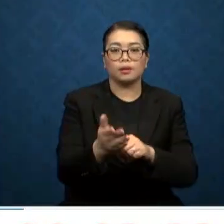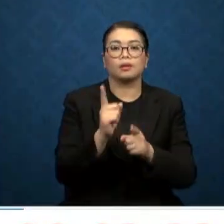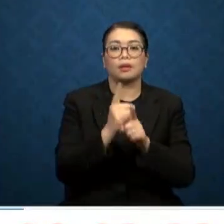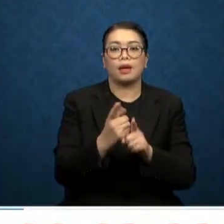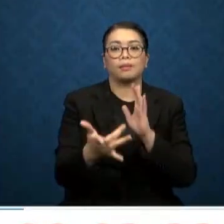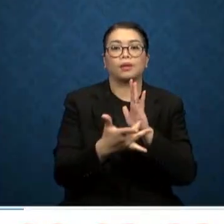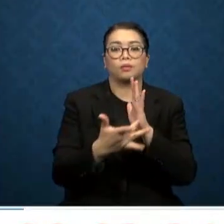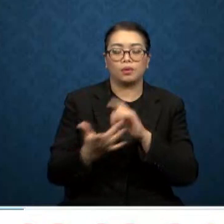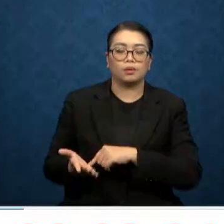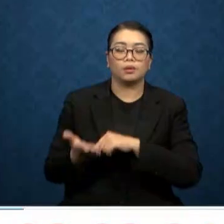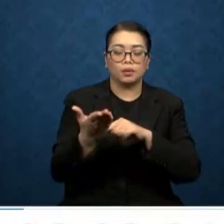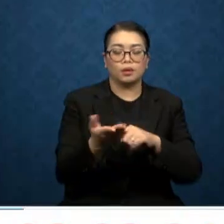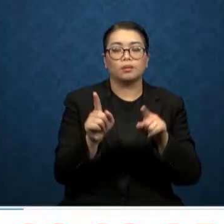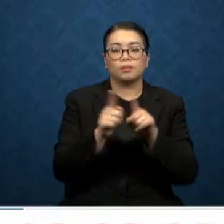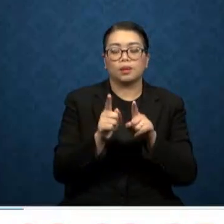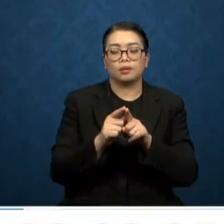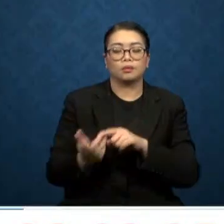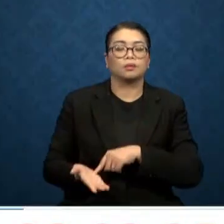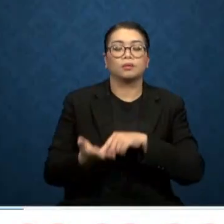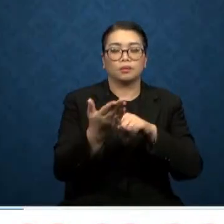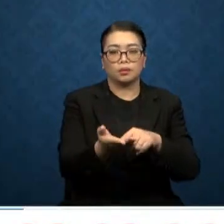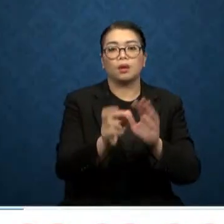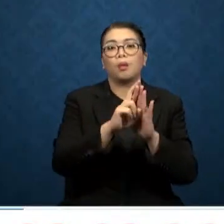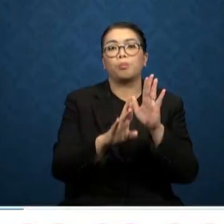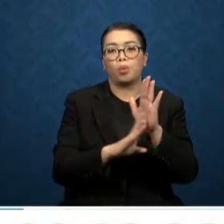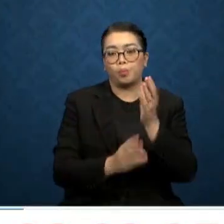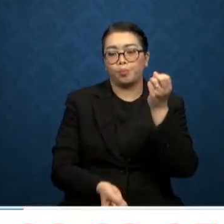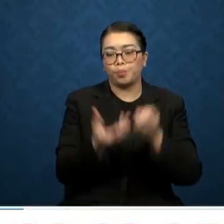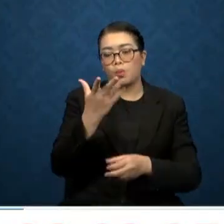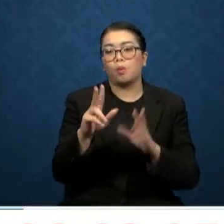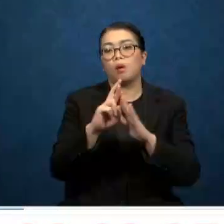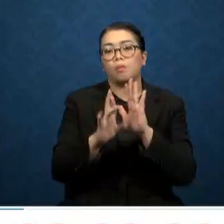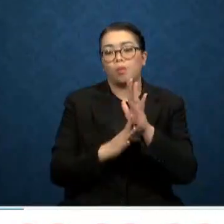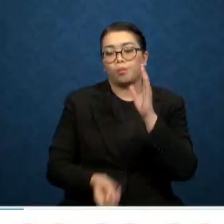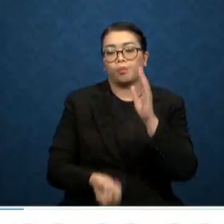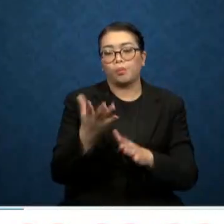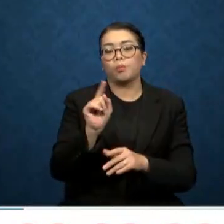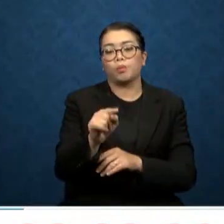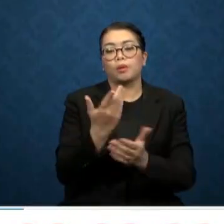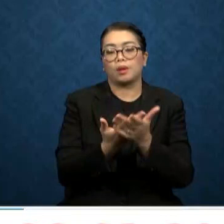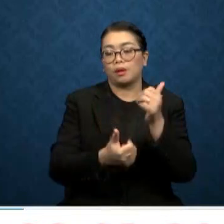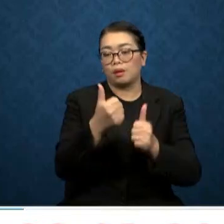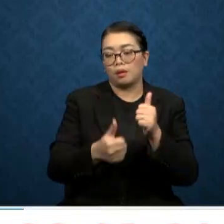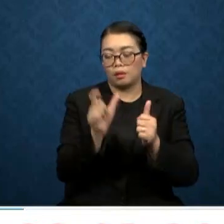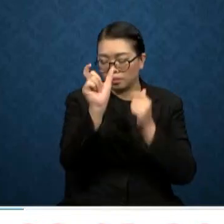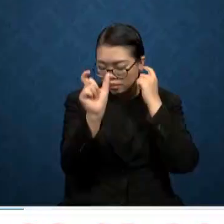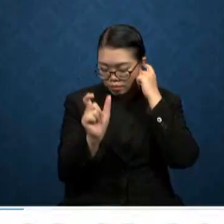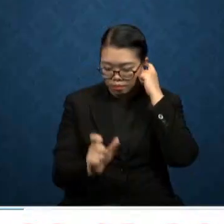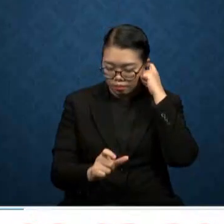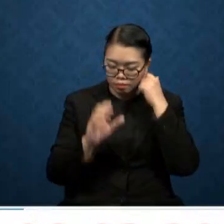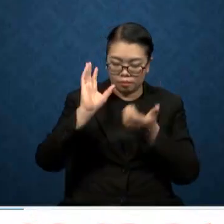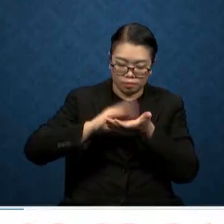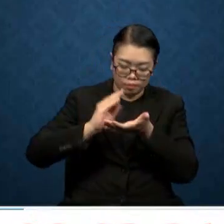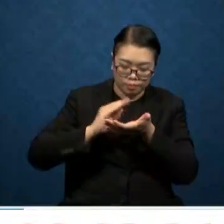ebiddingโดยเจ้าหน้าที่หน่วยงานภาครัฐซึ่งเป็นผู้ดำเนินการในการให้ข้อ